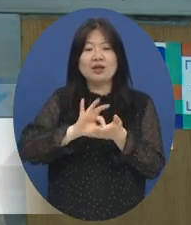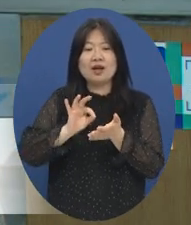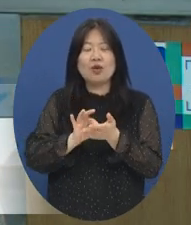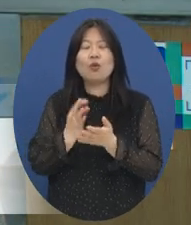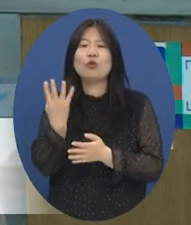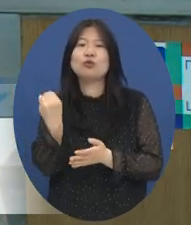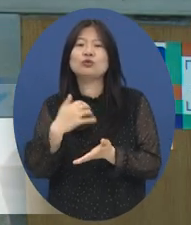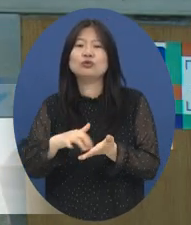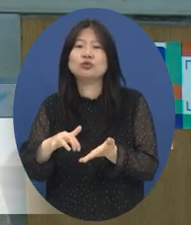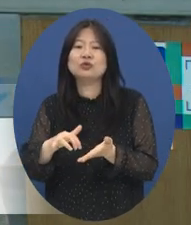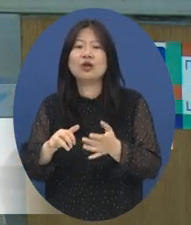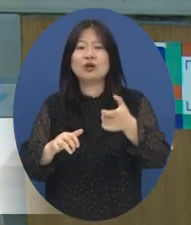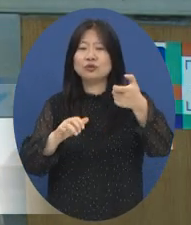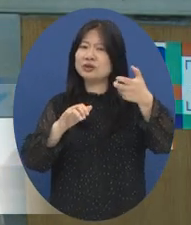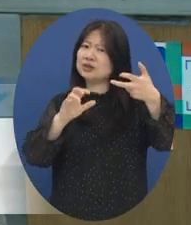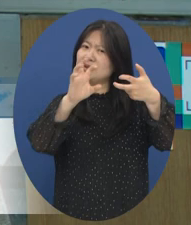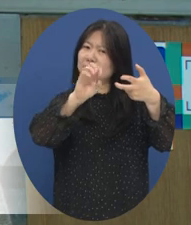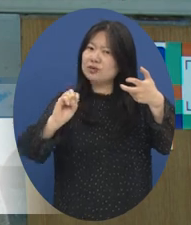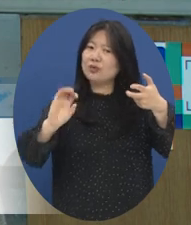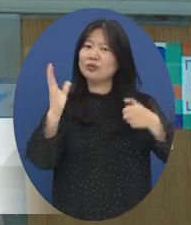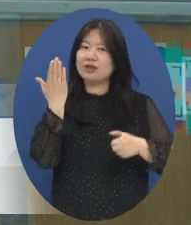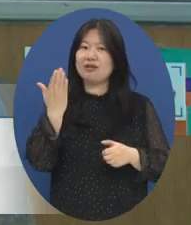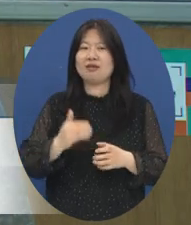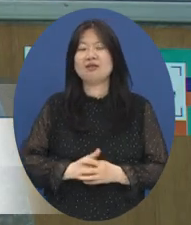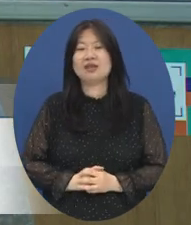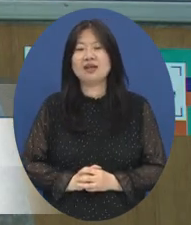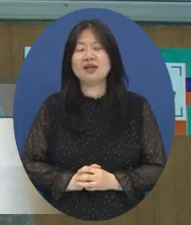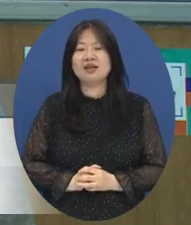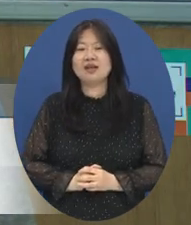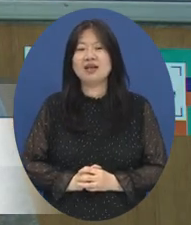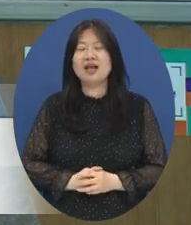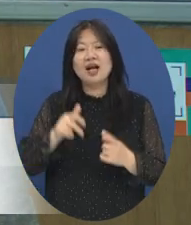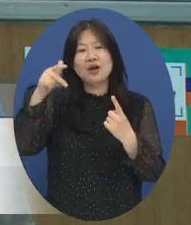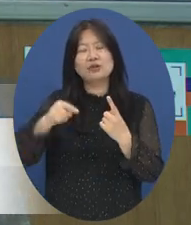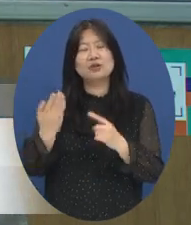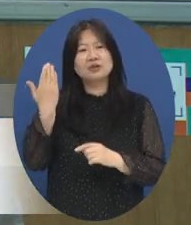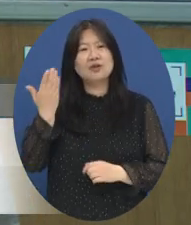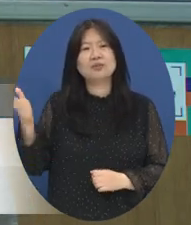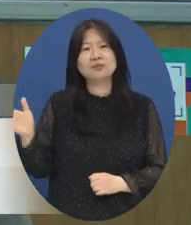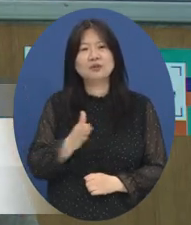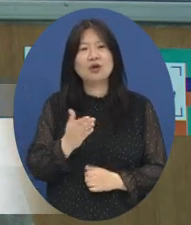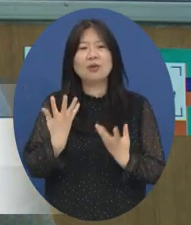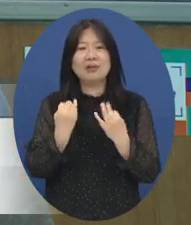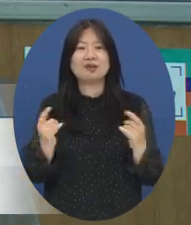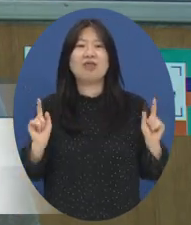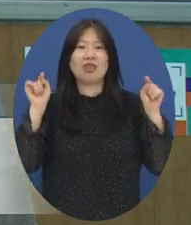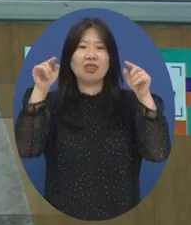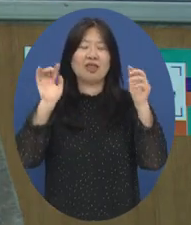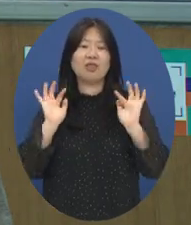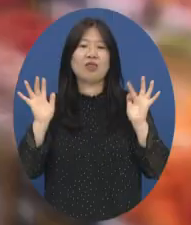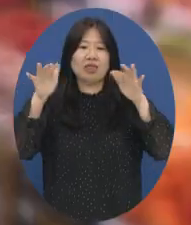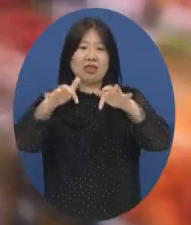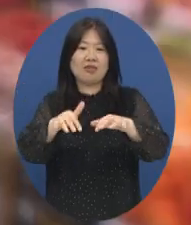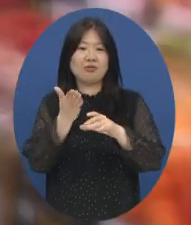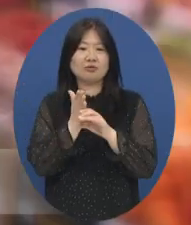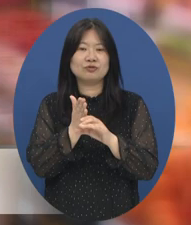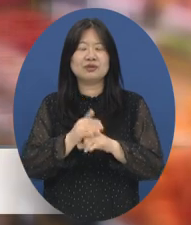그걸 제 1 2회 67 시퍼런 된다고 할 한 일주일 전부터 마리오 나오세요